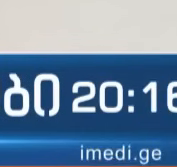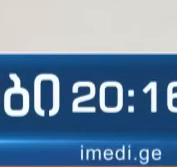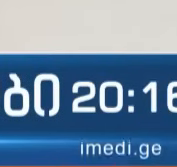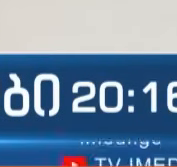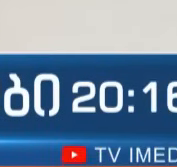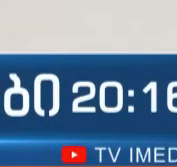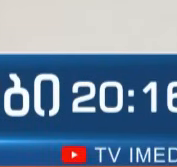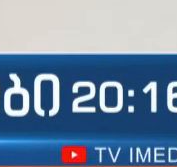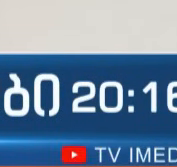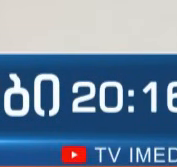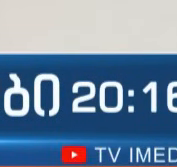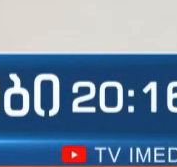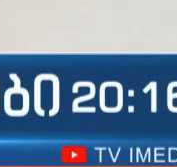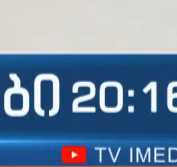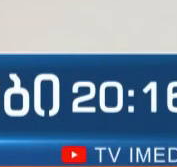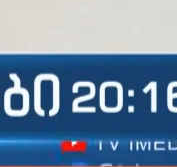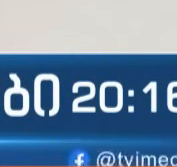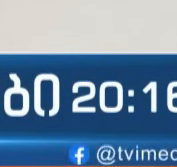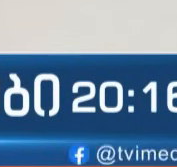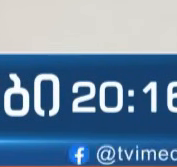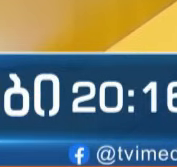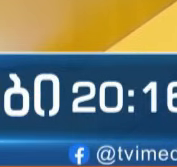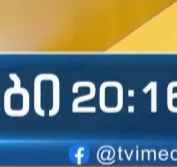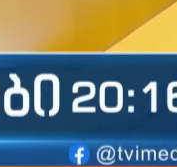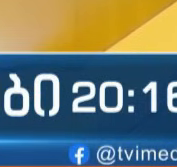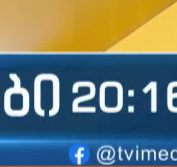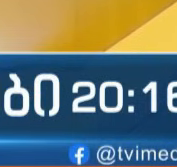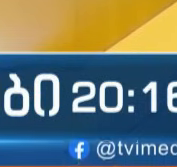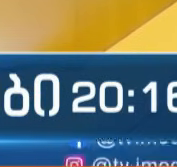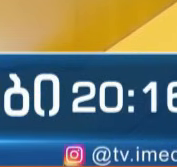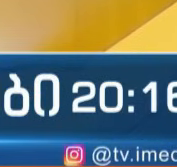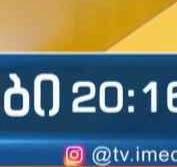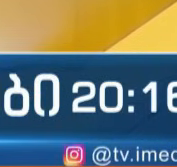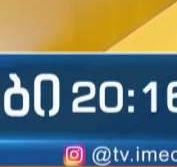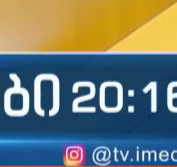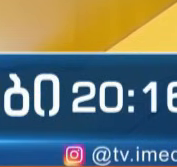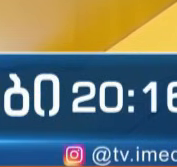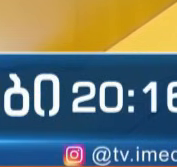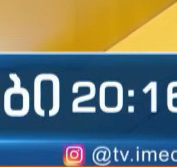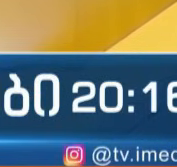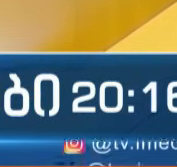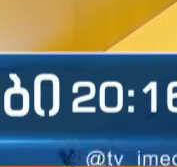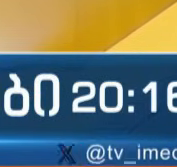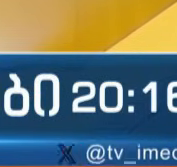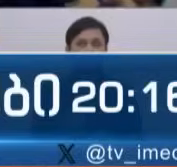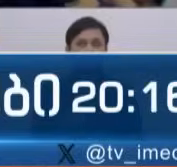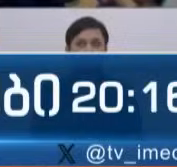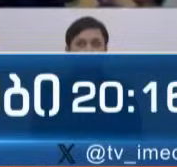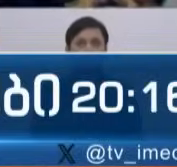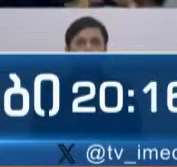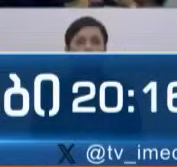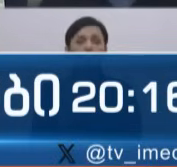წლის ისტორიული გარდატეხა და ნაციონალური მოძრაობის დროინდელი საქართველო შესავალ სიტყვაში ირაკლი კობახიძემ ქვეყნის ძიმე წარსულიც